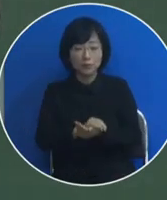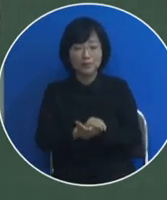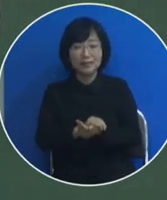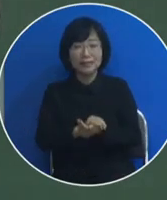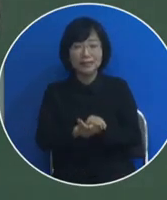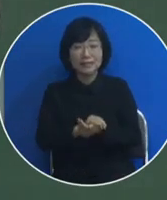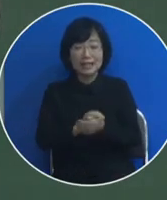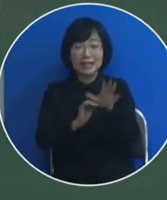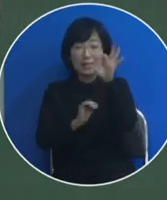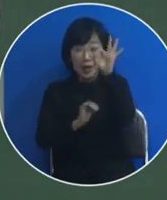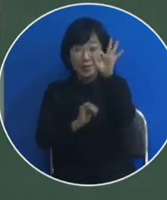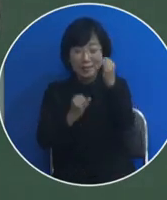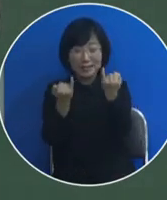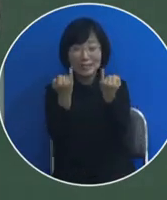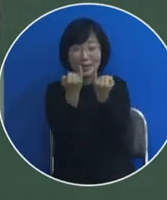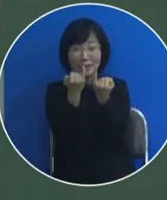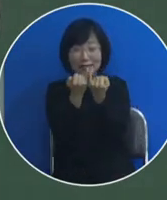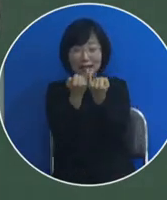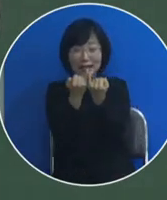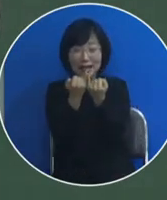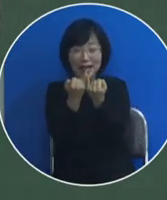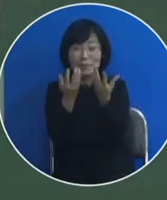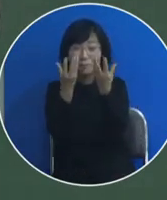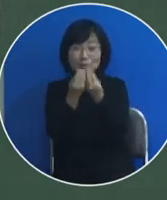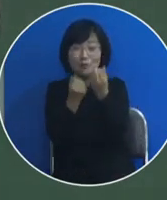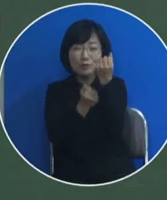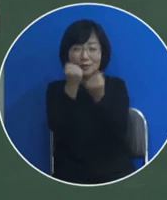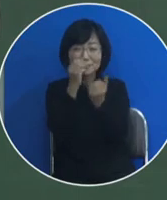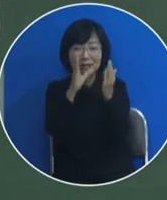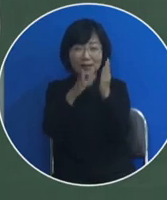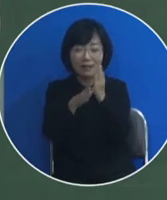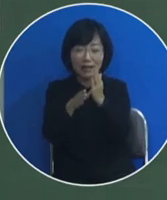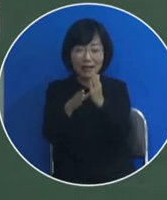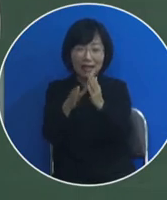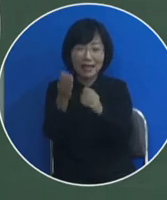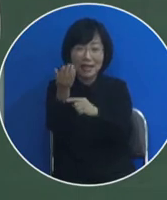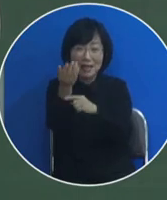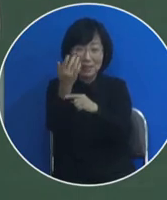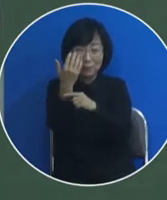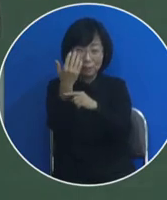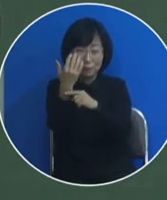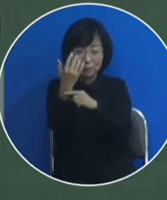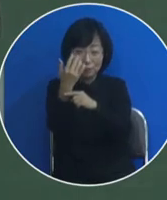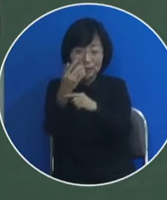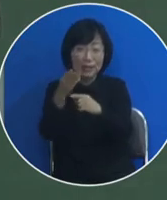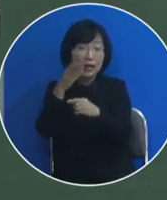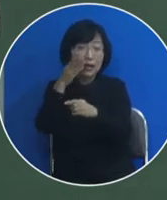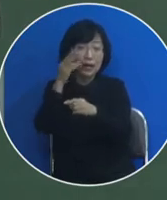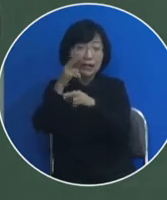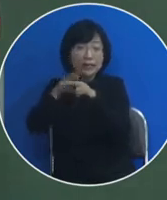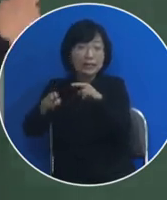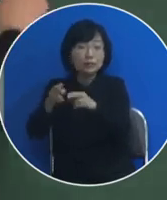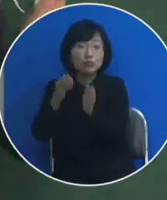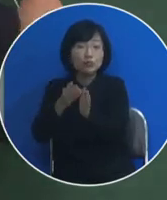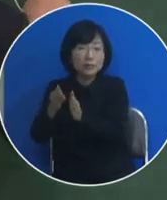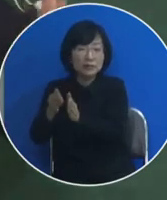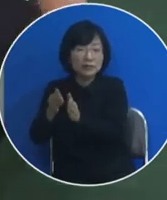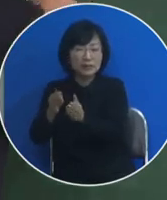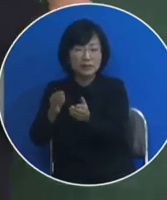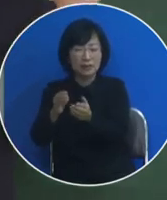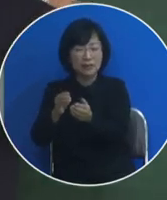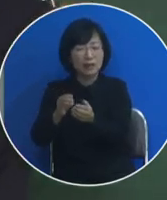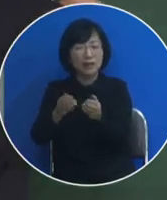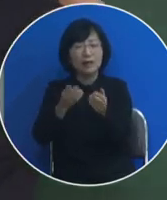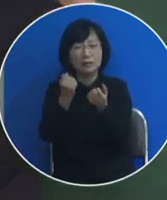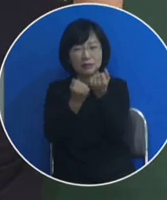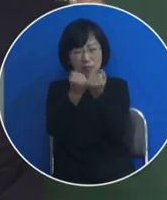그런 사람도 있을 것이고 예수님이 예언했어요. And giving parables like the ten virgins who had the lamps with no oil, Jesus gave that kind of parable. 예, 그래서